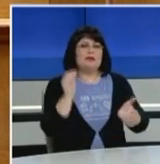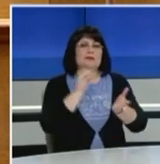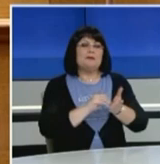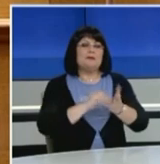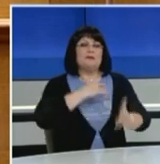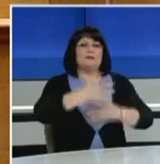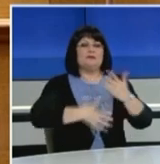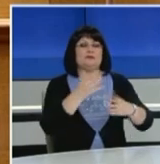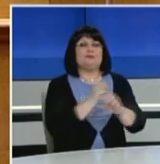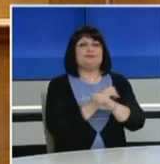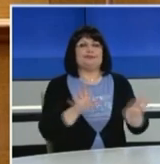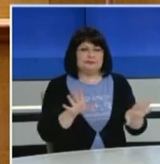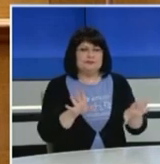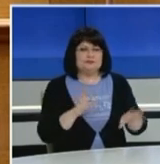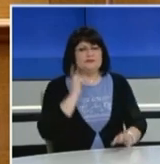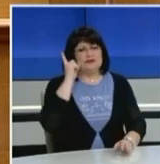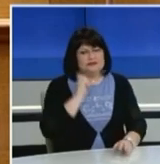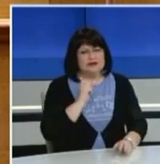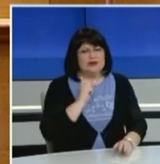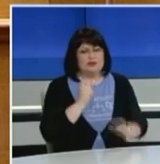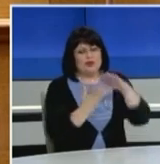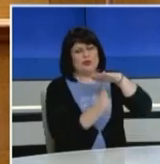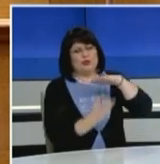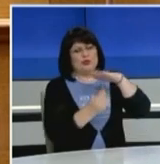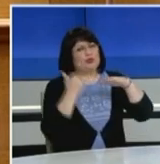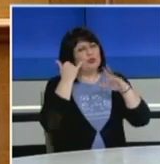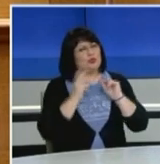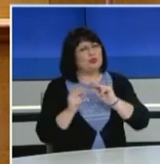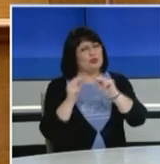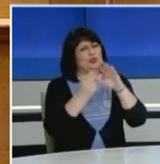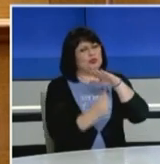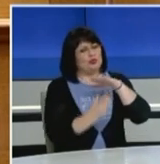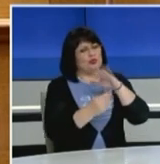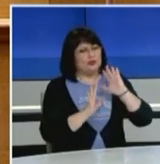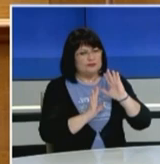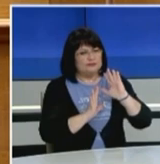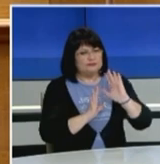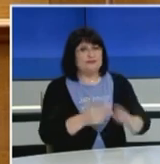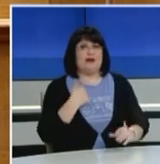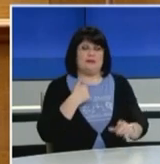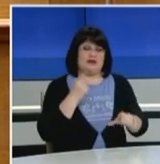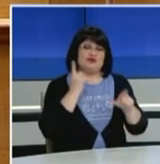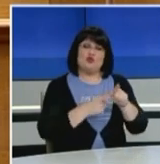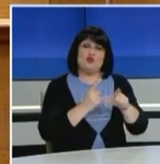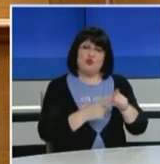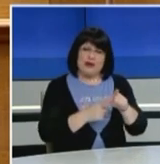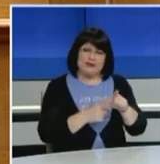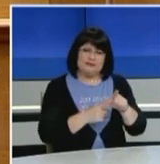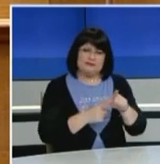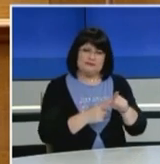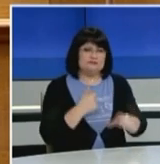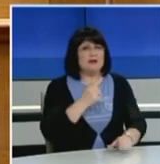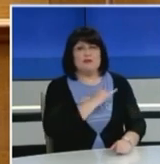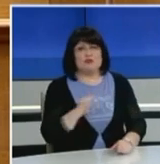επεισόδιο με τη δημοσιοποίηση των γνωστών ηχογραφημένων συνομιλιών. Εμείς ως Κομμουνιστικό Κόμμα Ελλάδας